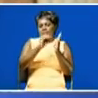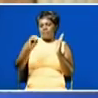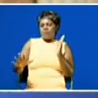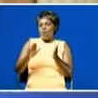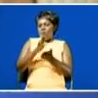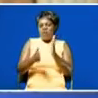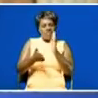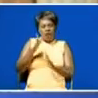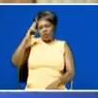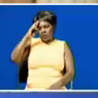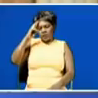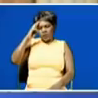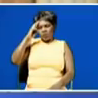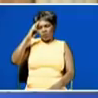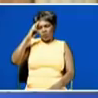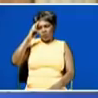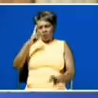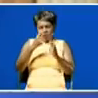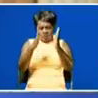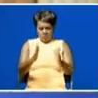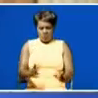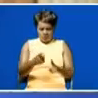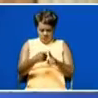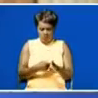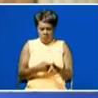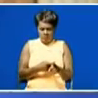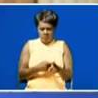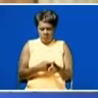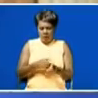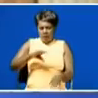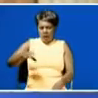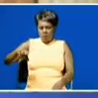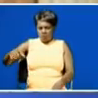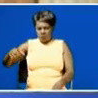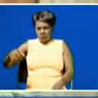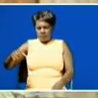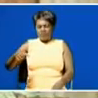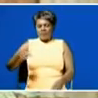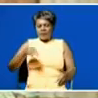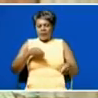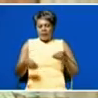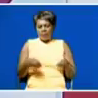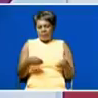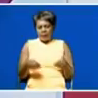bila sababu zozote. Wili Lusige ni kiripoti ya KTN News katika kaunti ya Kakamega.